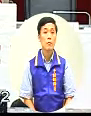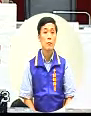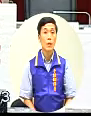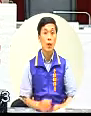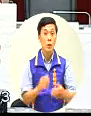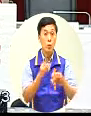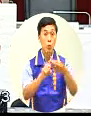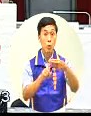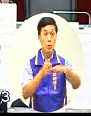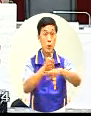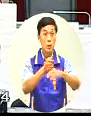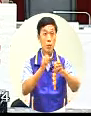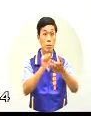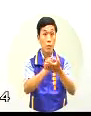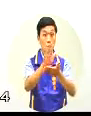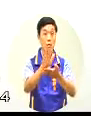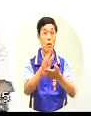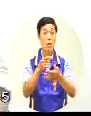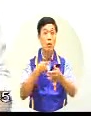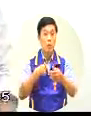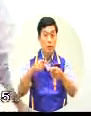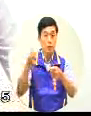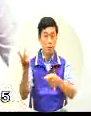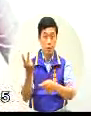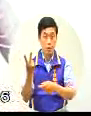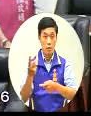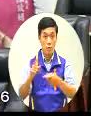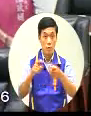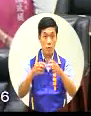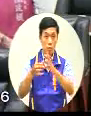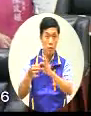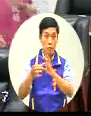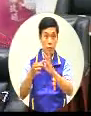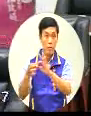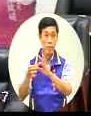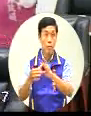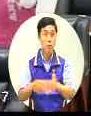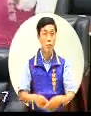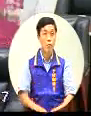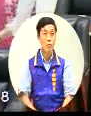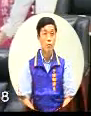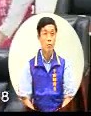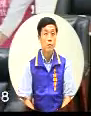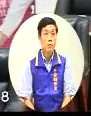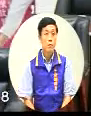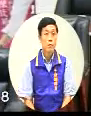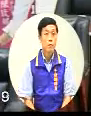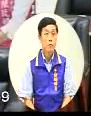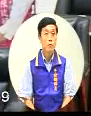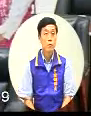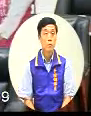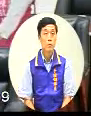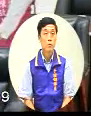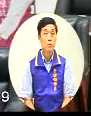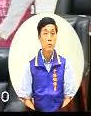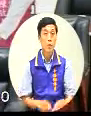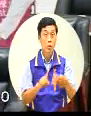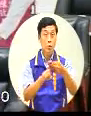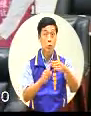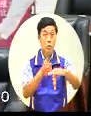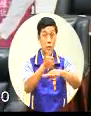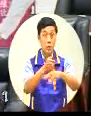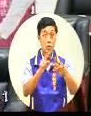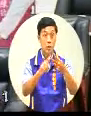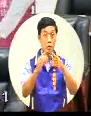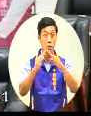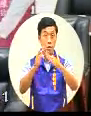报告主席，我们两位联合。 好， 我先告。 好，主席，还有我们